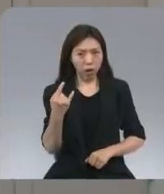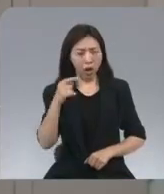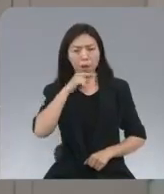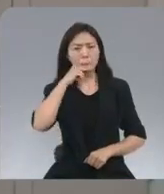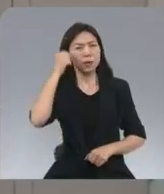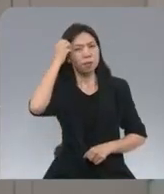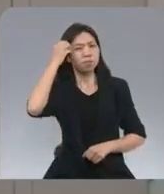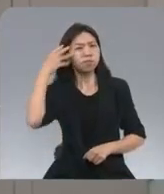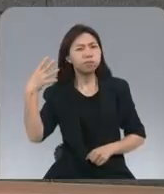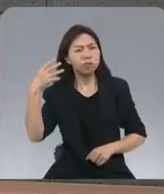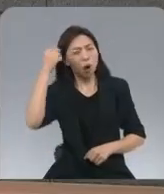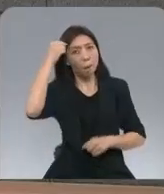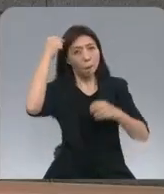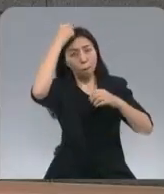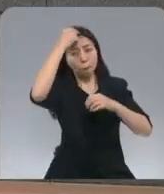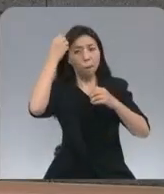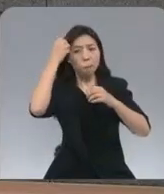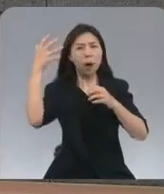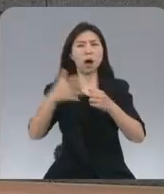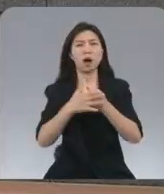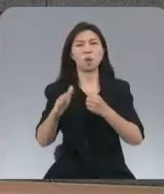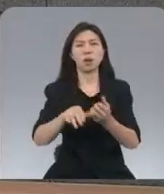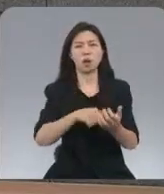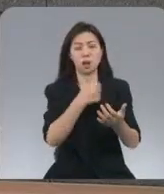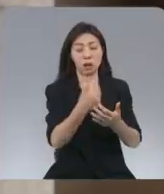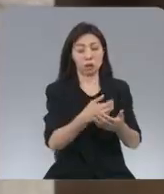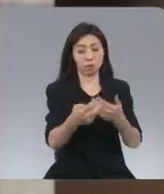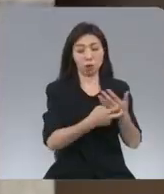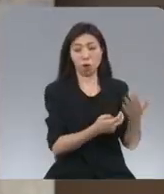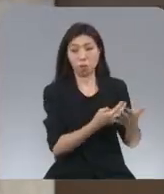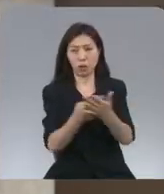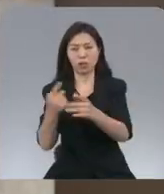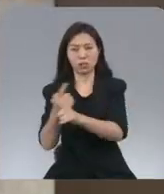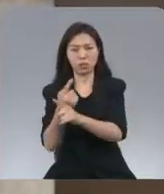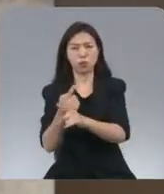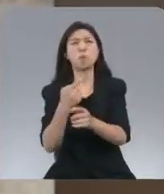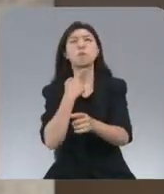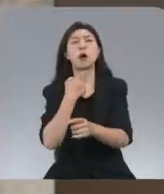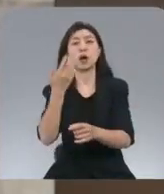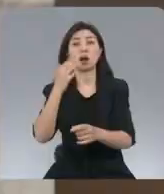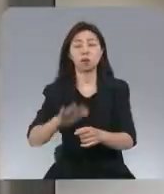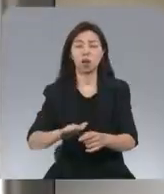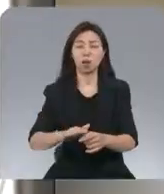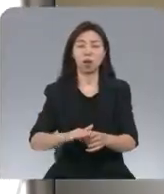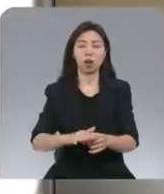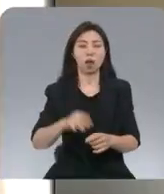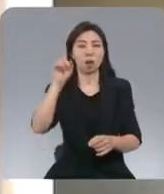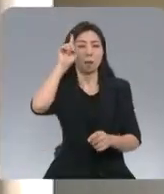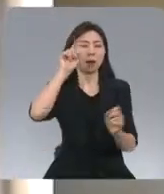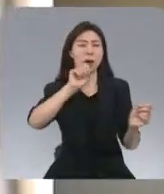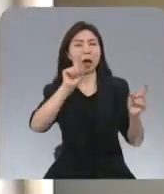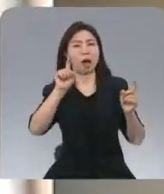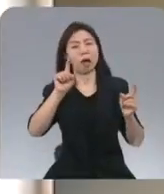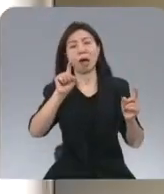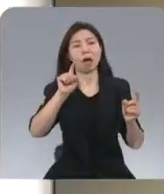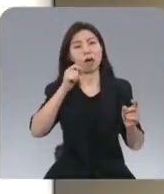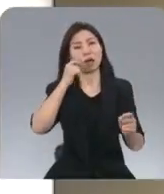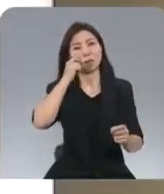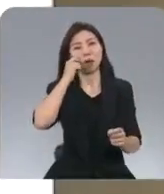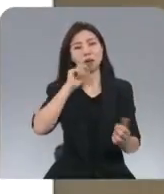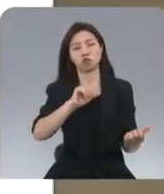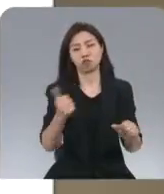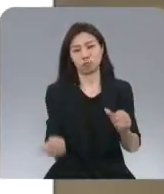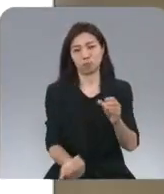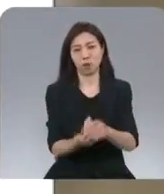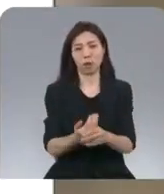tiga festival film internasional demikian Dia mendapat julukan bintang kelas dunia dan menjadi salah satu aktris Korea Selatan yang paling